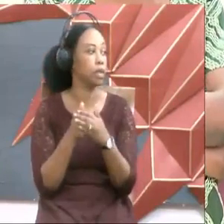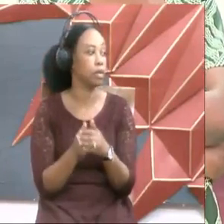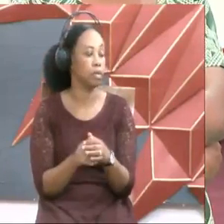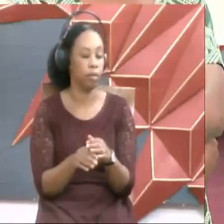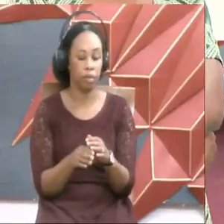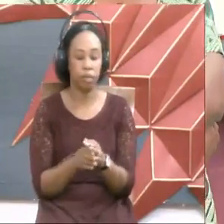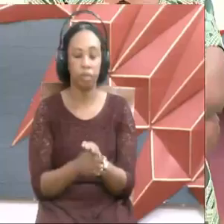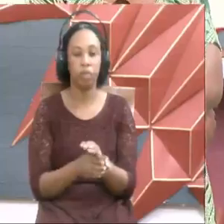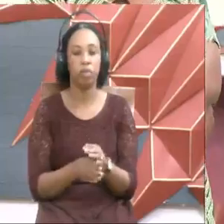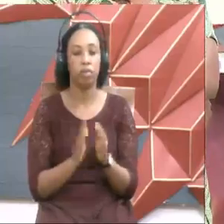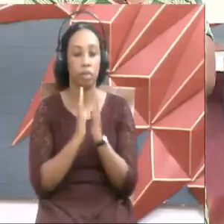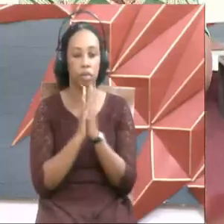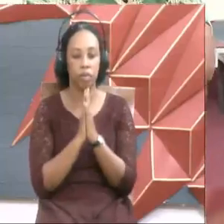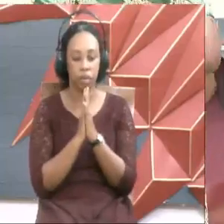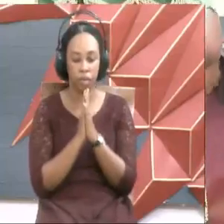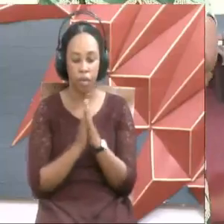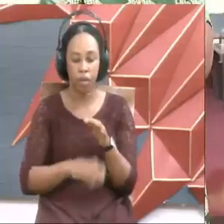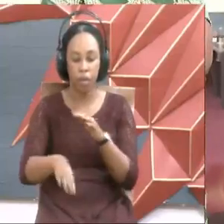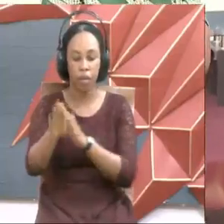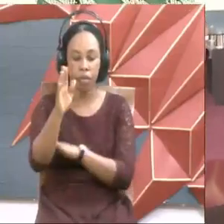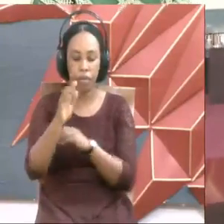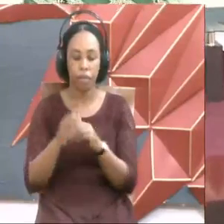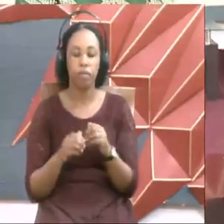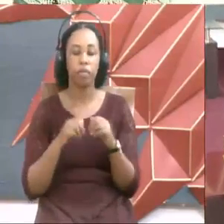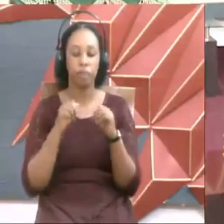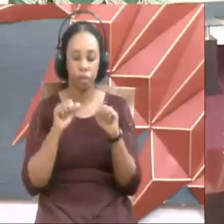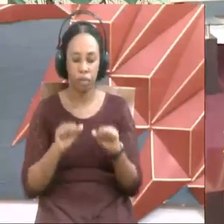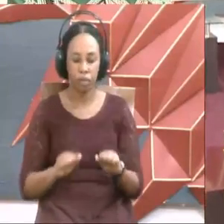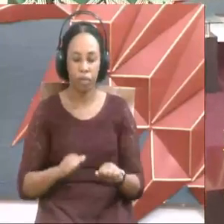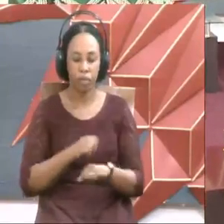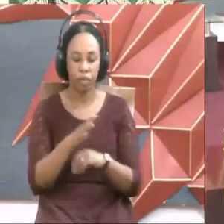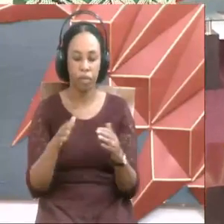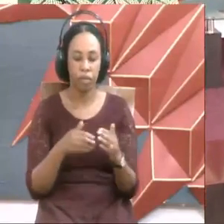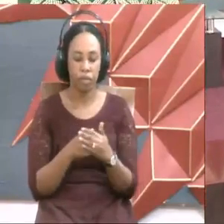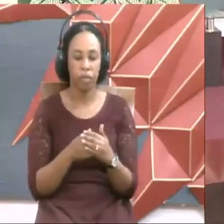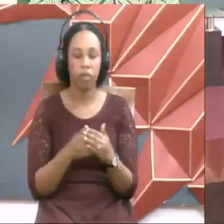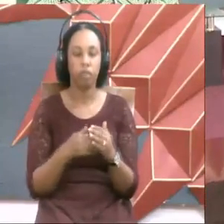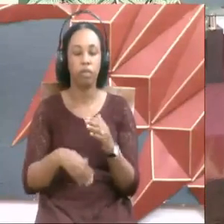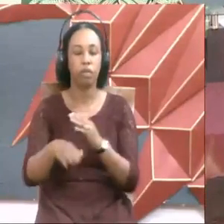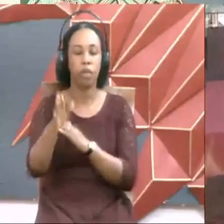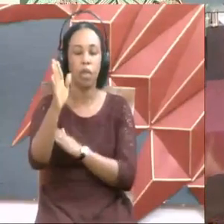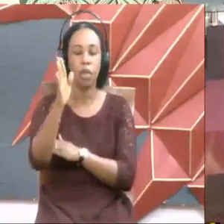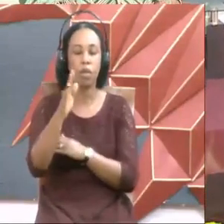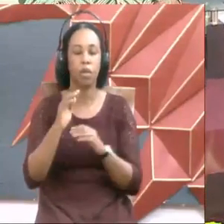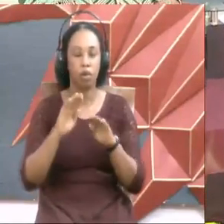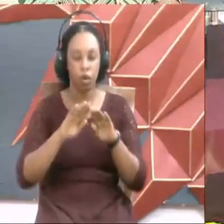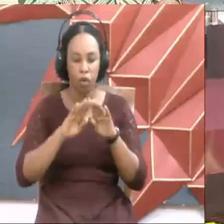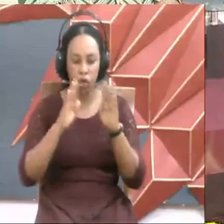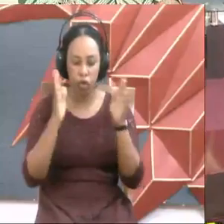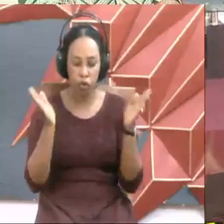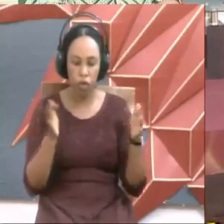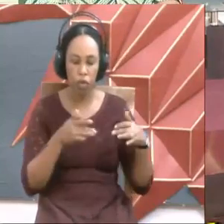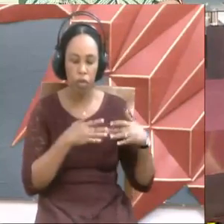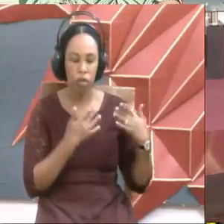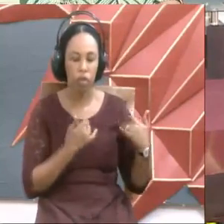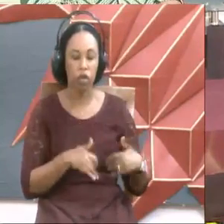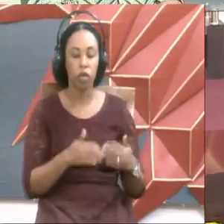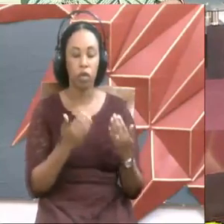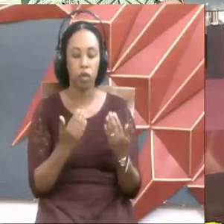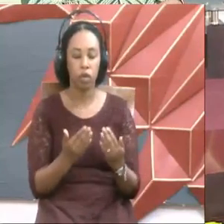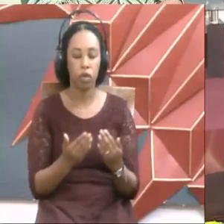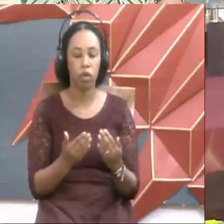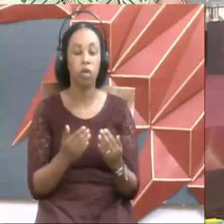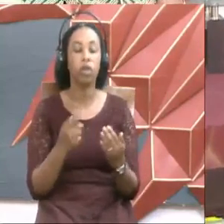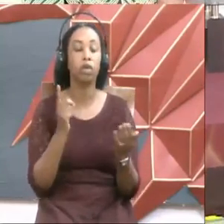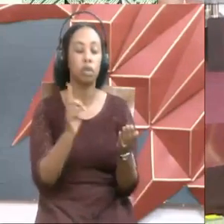Amen. Mana ishobora byose ni wowe ufungura umutima. None tubonye